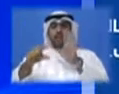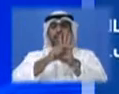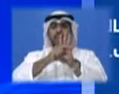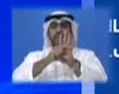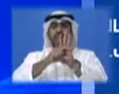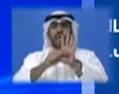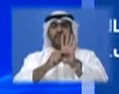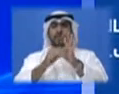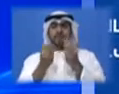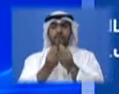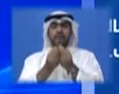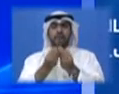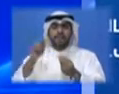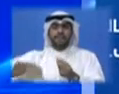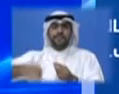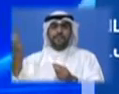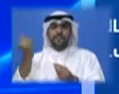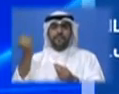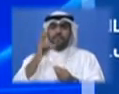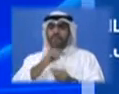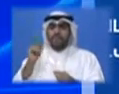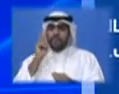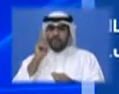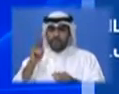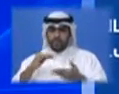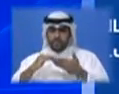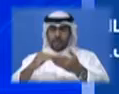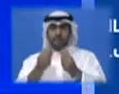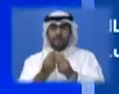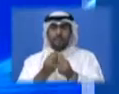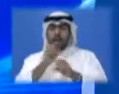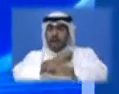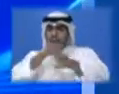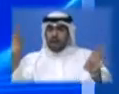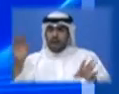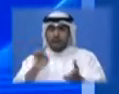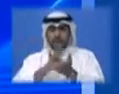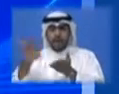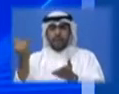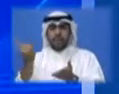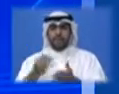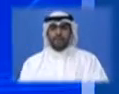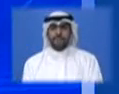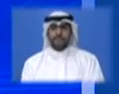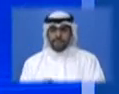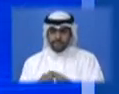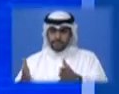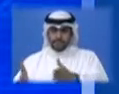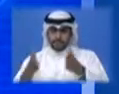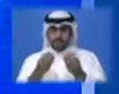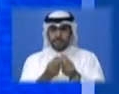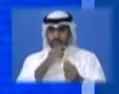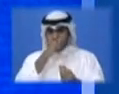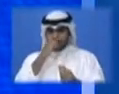تضامن مع العراق وإعلان إرادة مشتركة لمواجهة الإرهاب. وبناء على عرض نائب رئيس مجلس